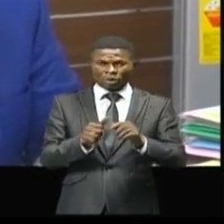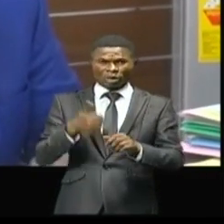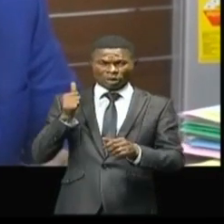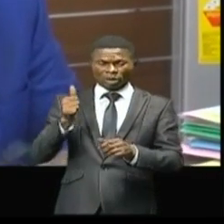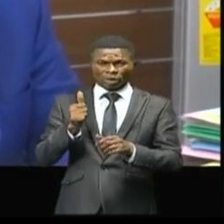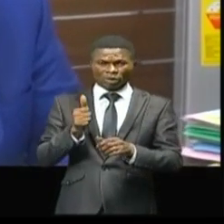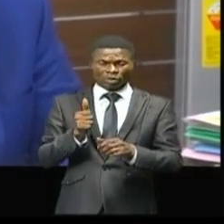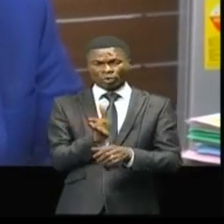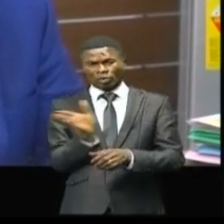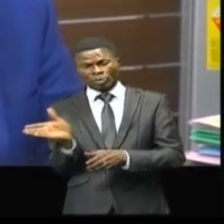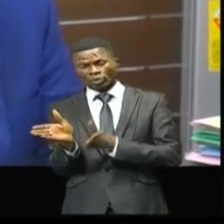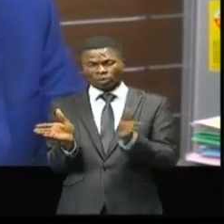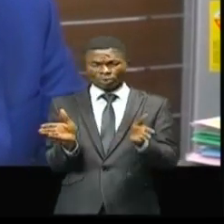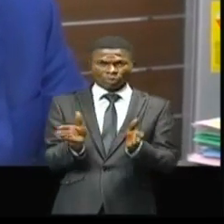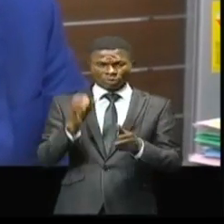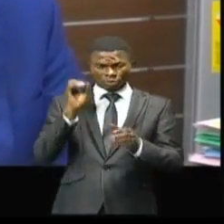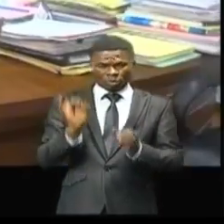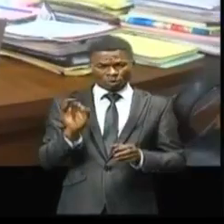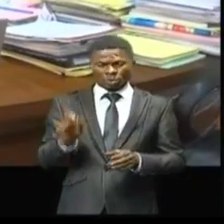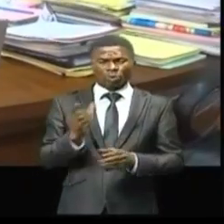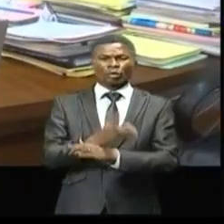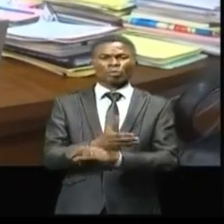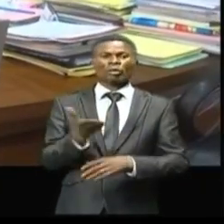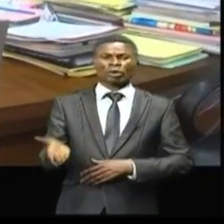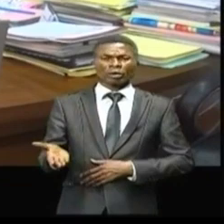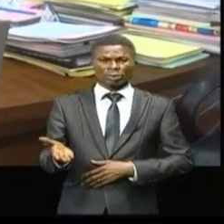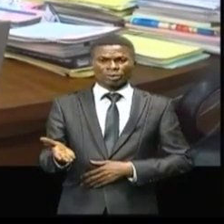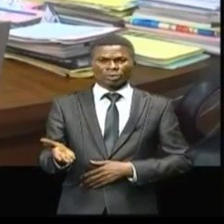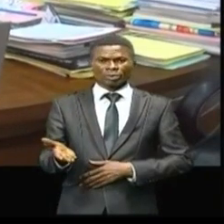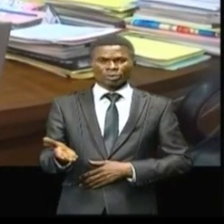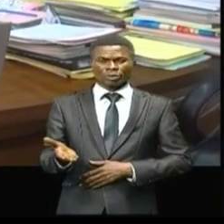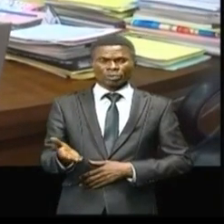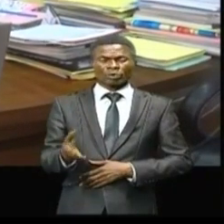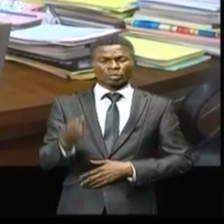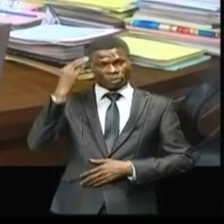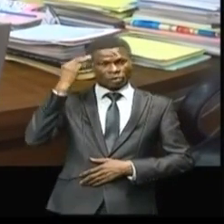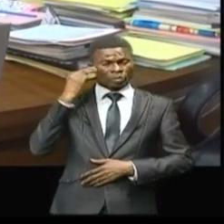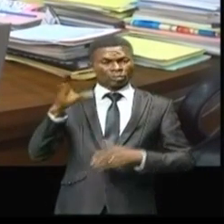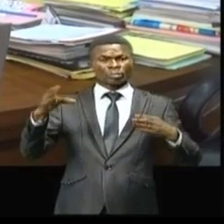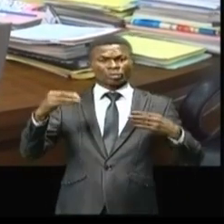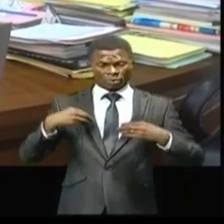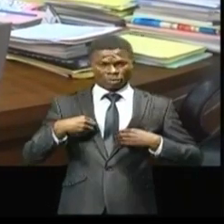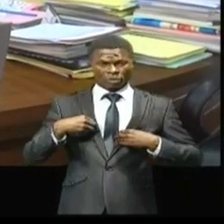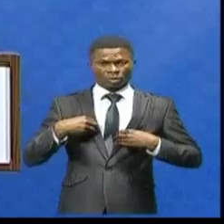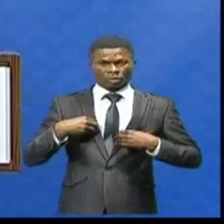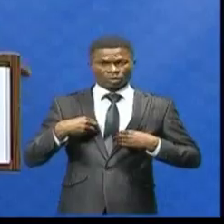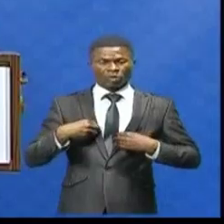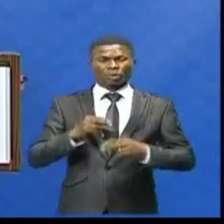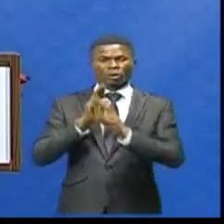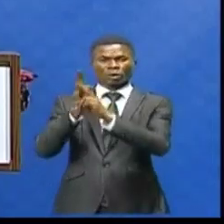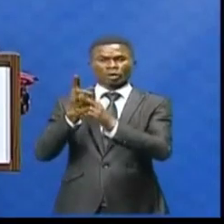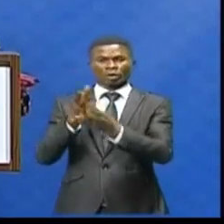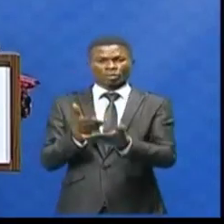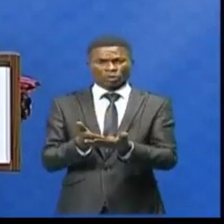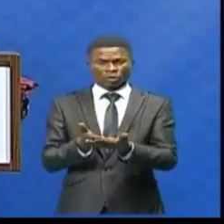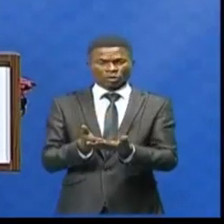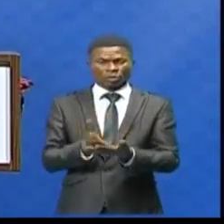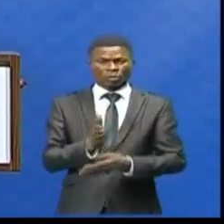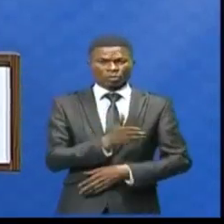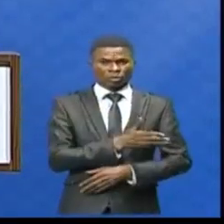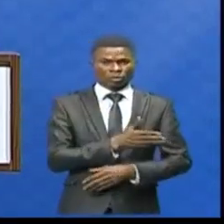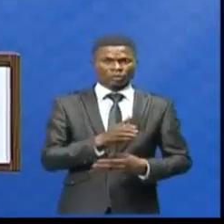retournement des vrais être mis en place les conseils appris acte de ces rapports